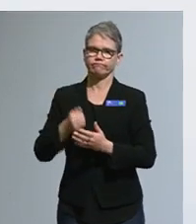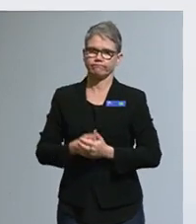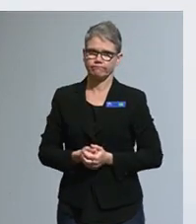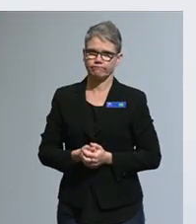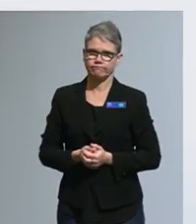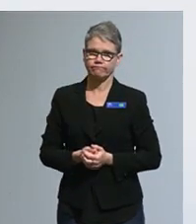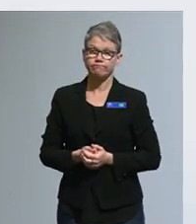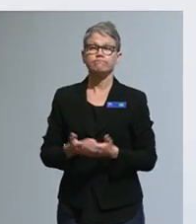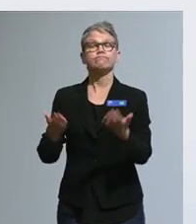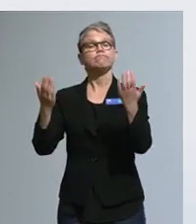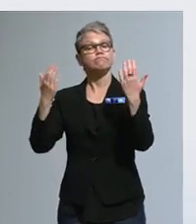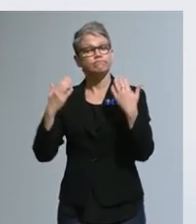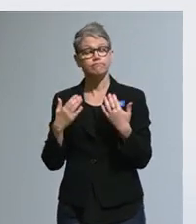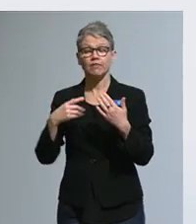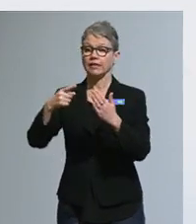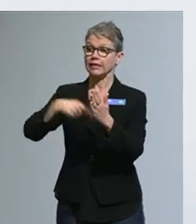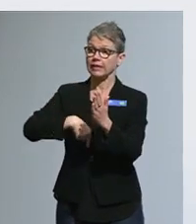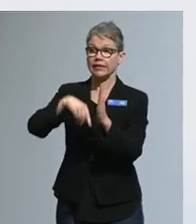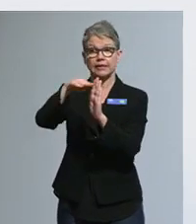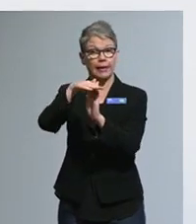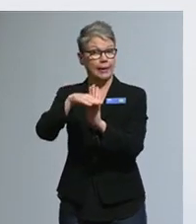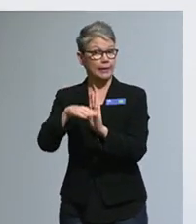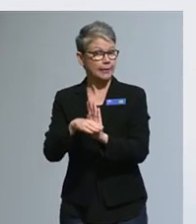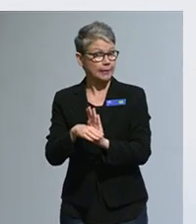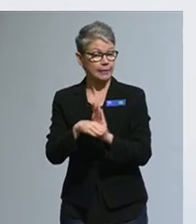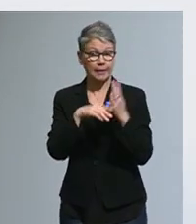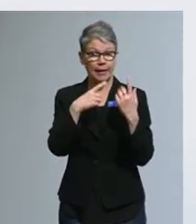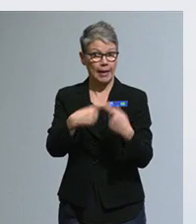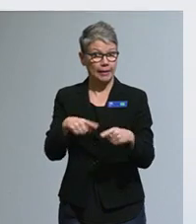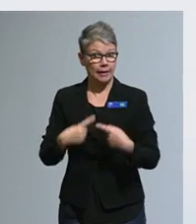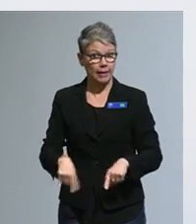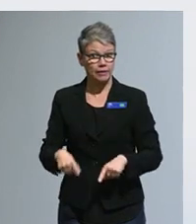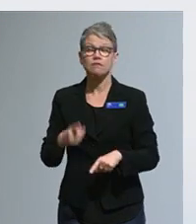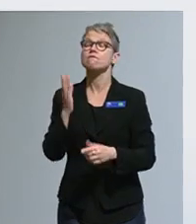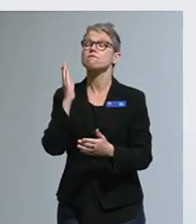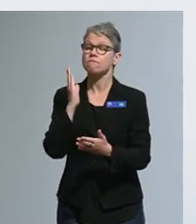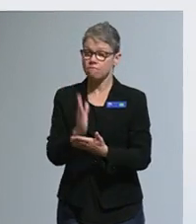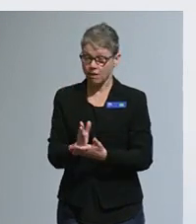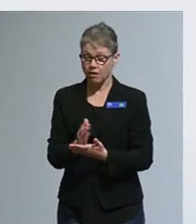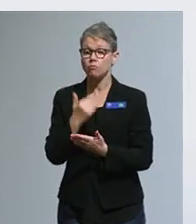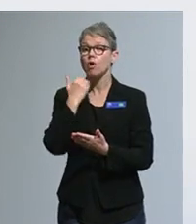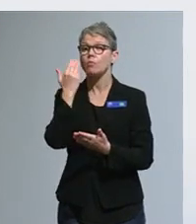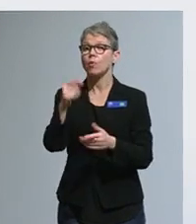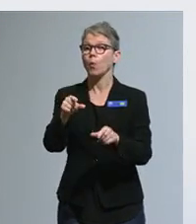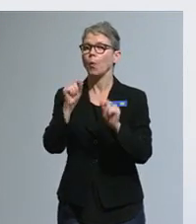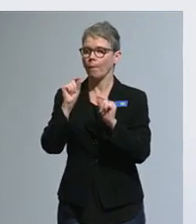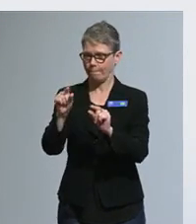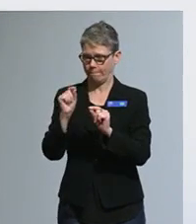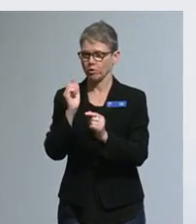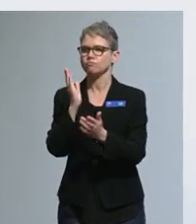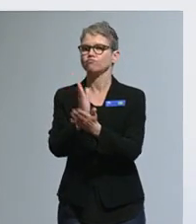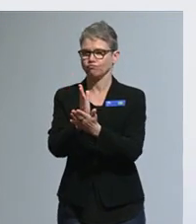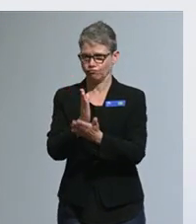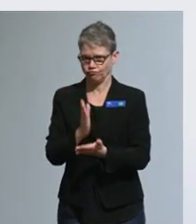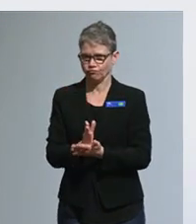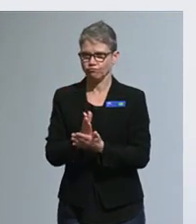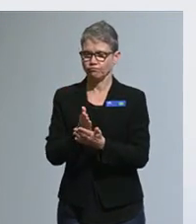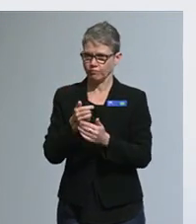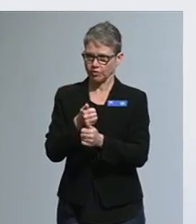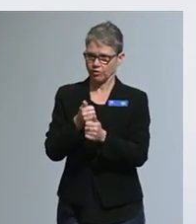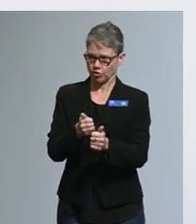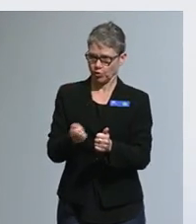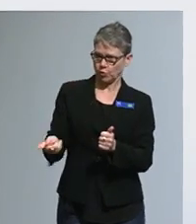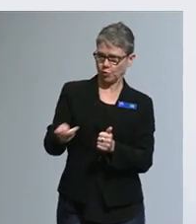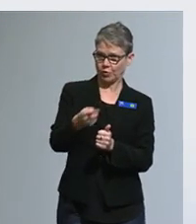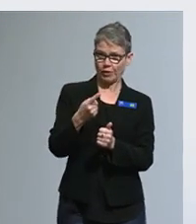Sitten näitä erilaisia kriteereitä, mitä sinne aivan varmaan tulee huomioiduksi, mitkä oli toivomuksena